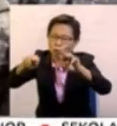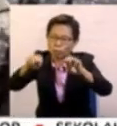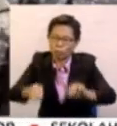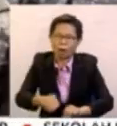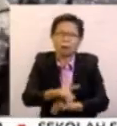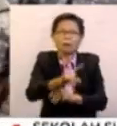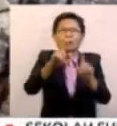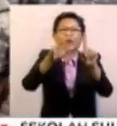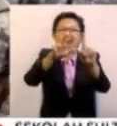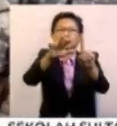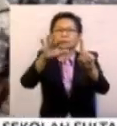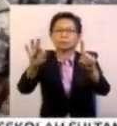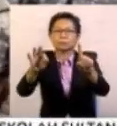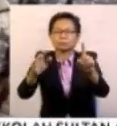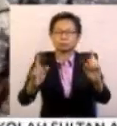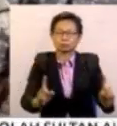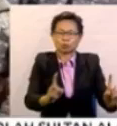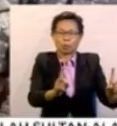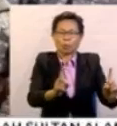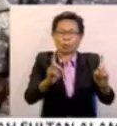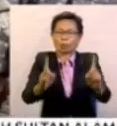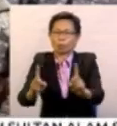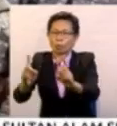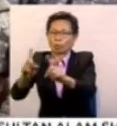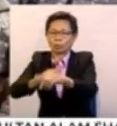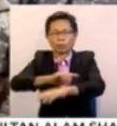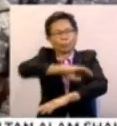dan 139 kubur di